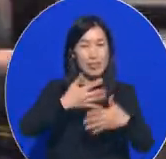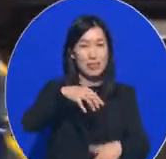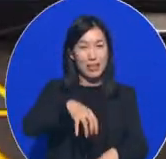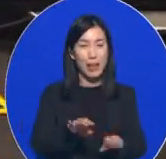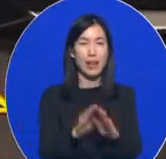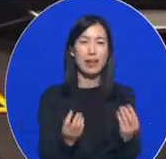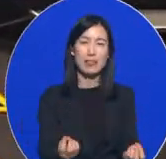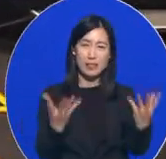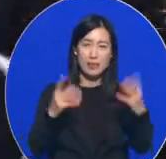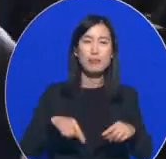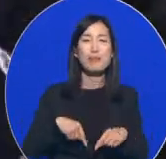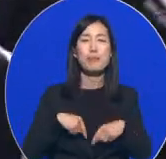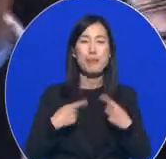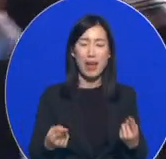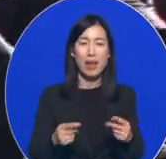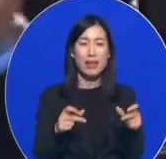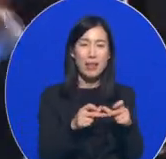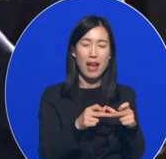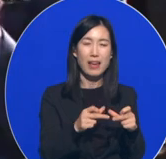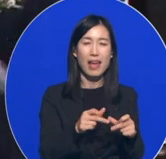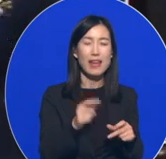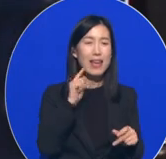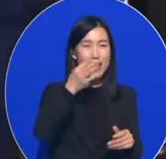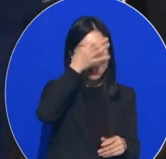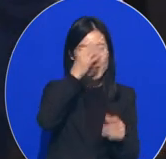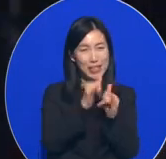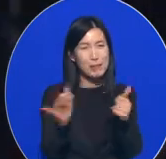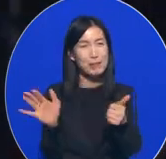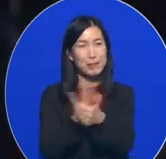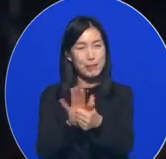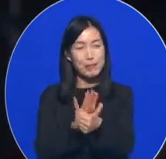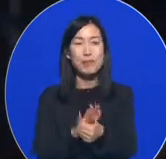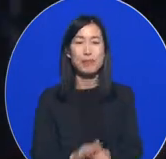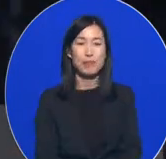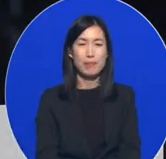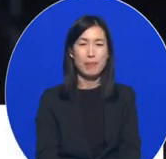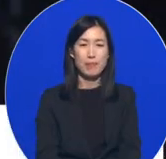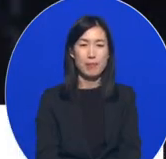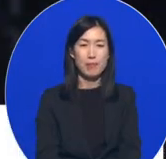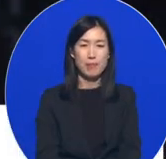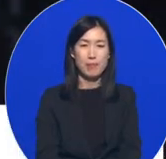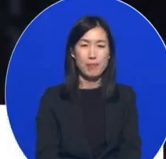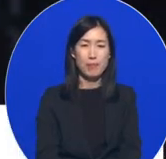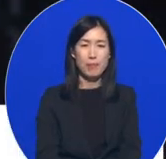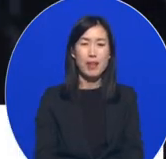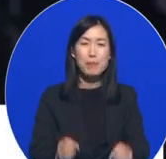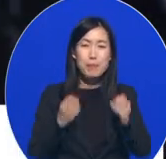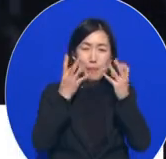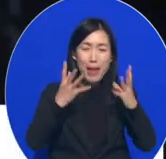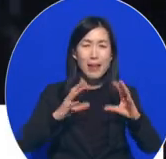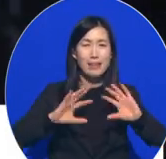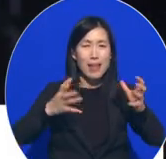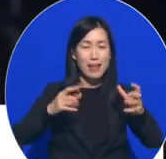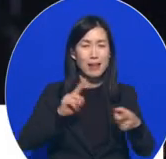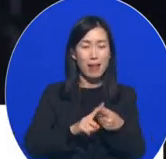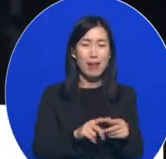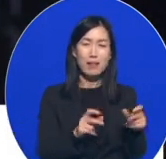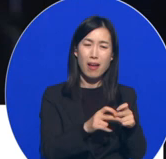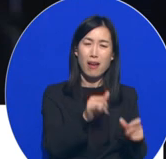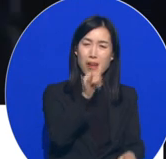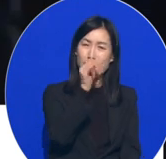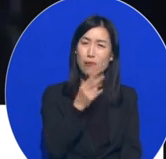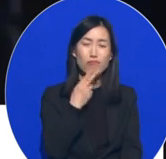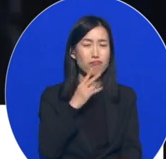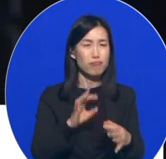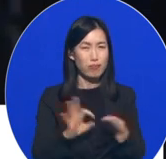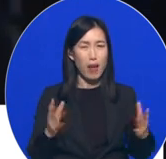개관식에 참석해 장애예술인을 격려했습니다 새로운 세상에 대한 어 그런 경험을 여기서